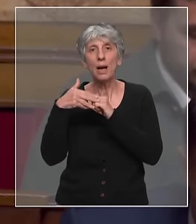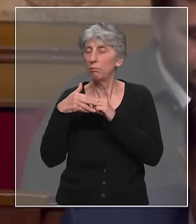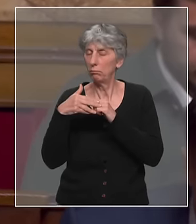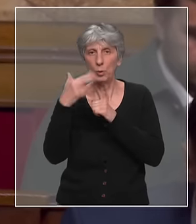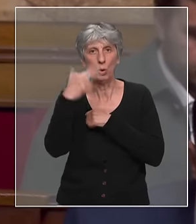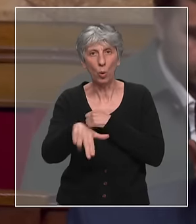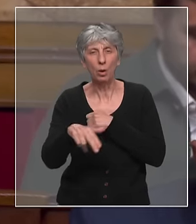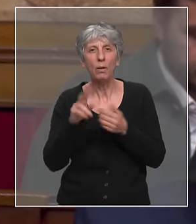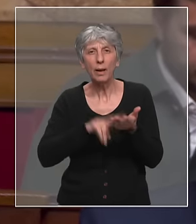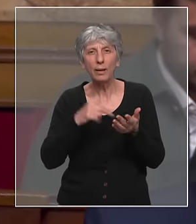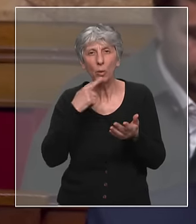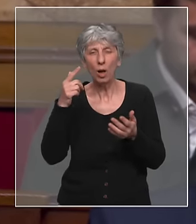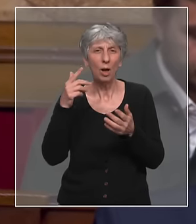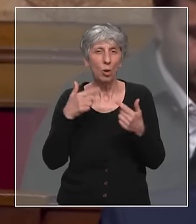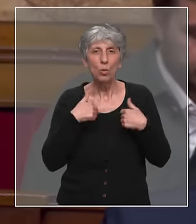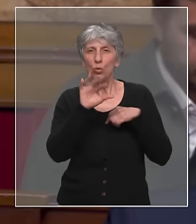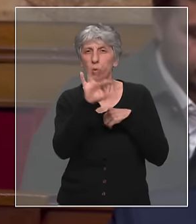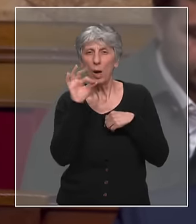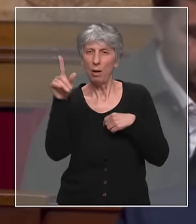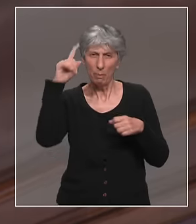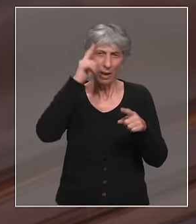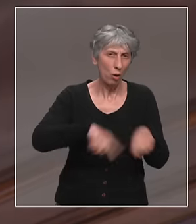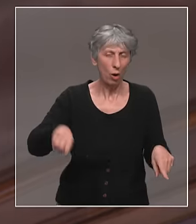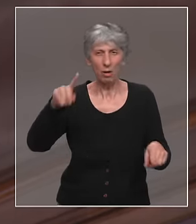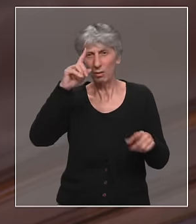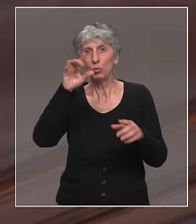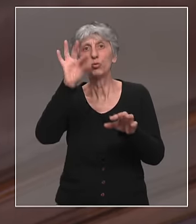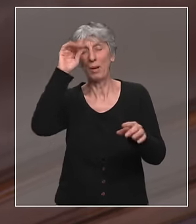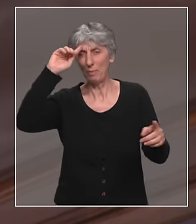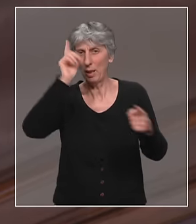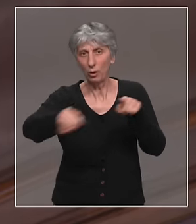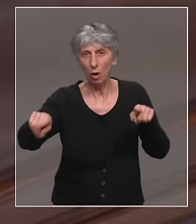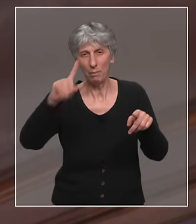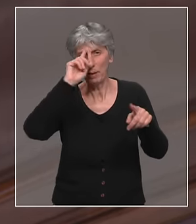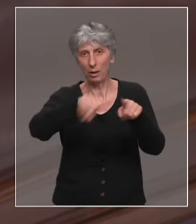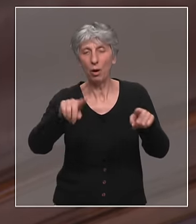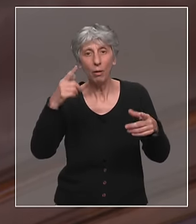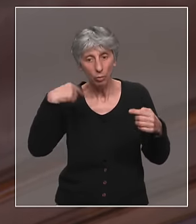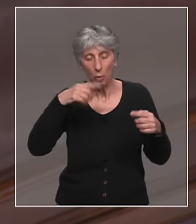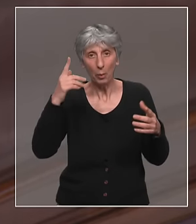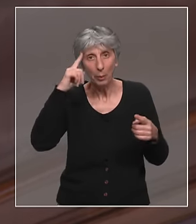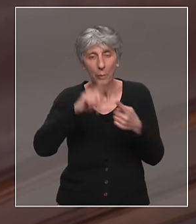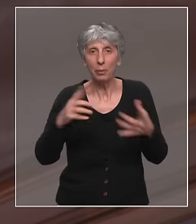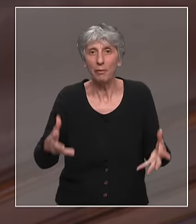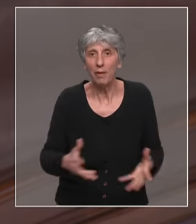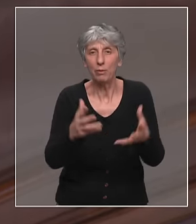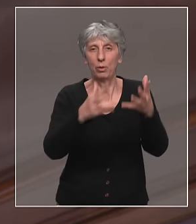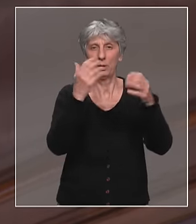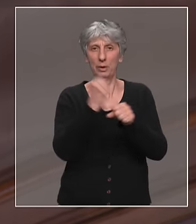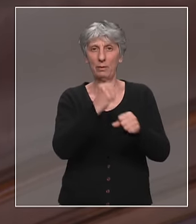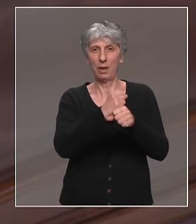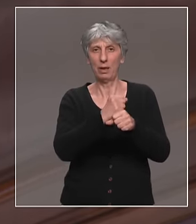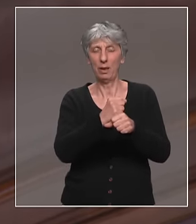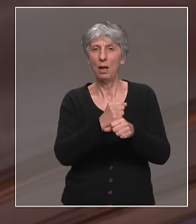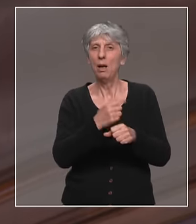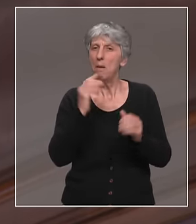avez systématiquement combattu tous les choix qui ont été portés par ce gouvernement et cette majorité pour favoriser le travail, et que pour autant, nous avons